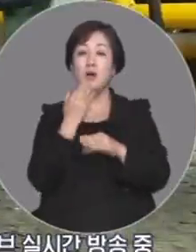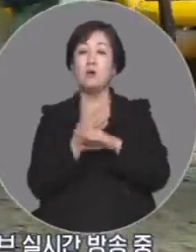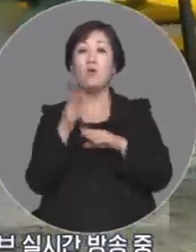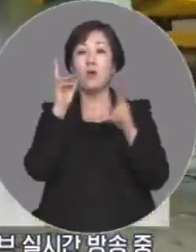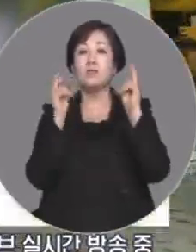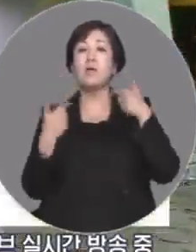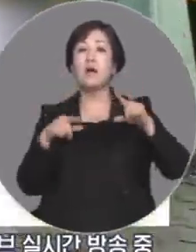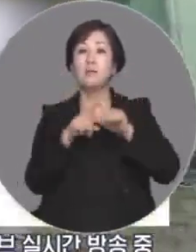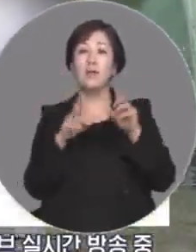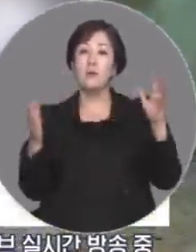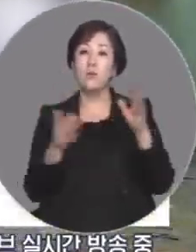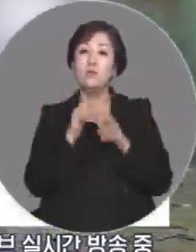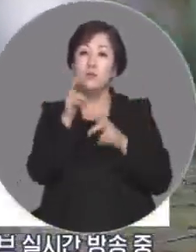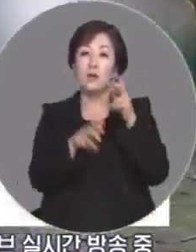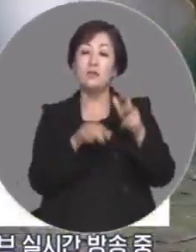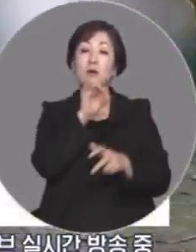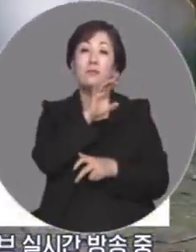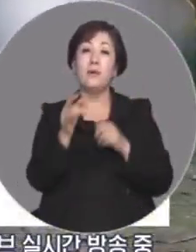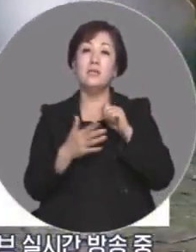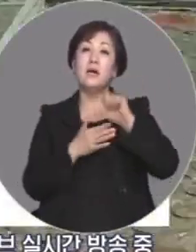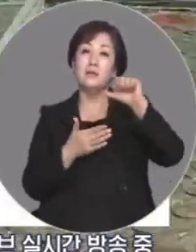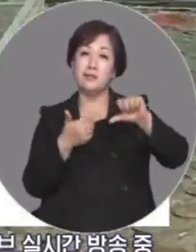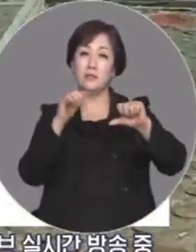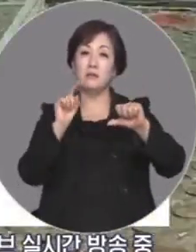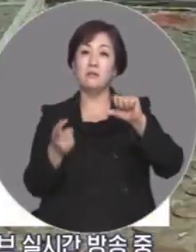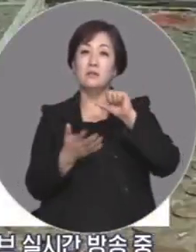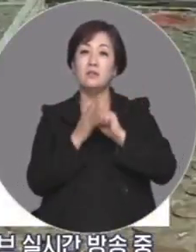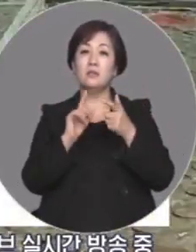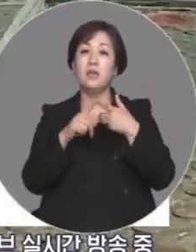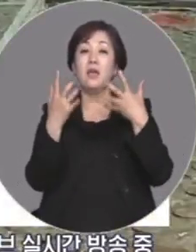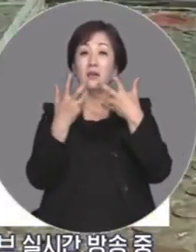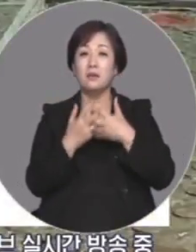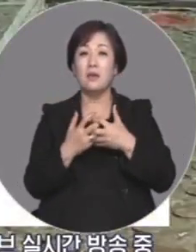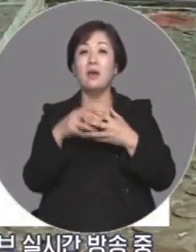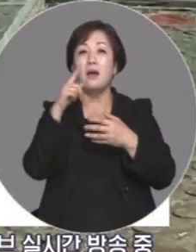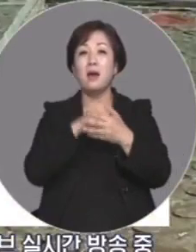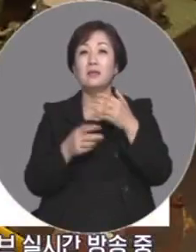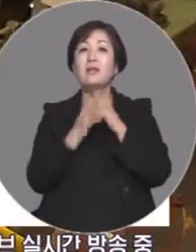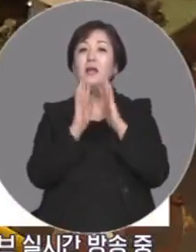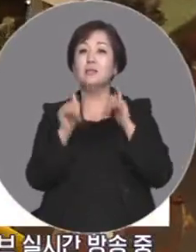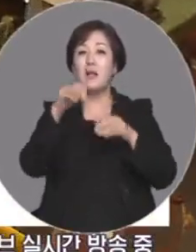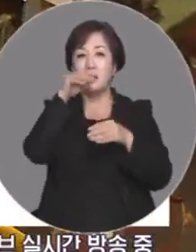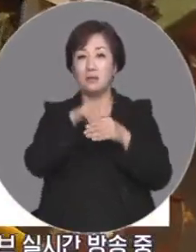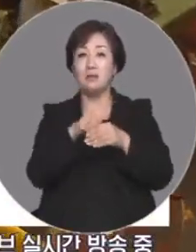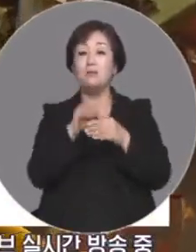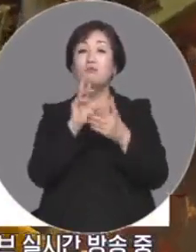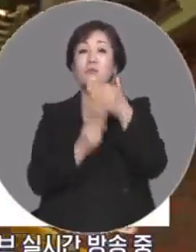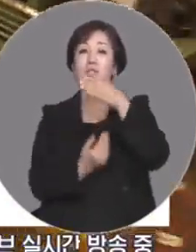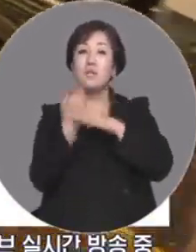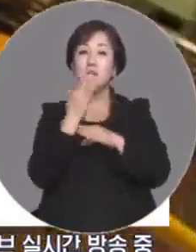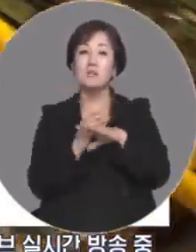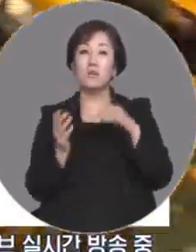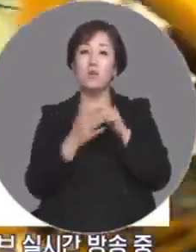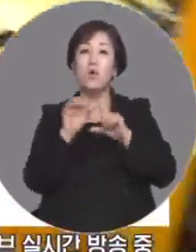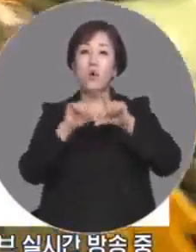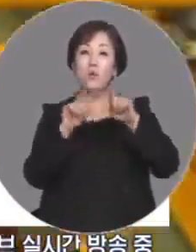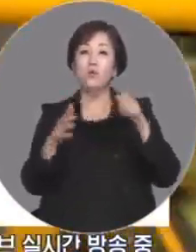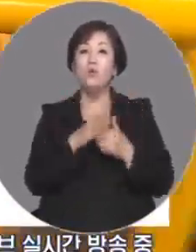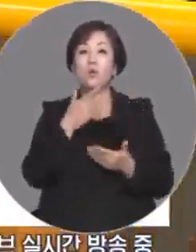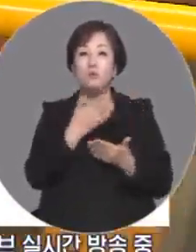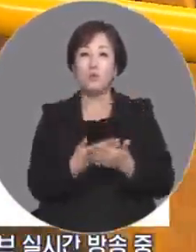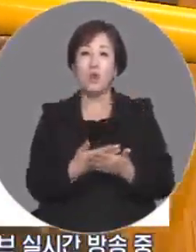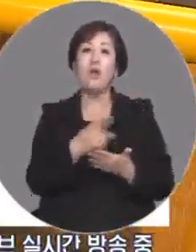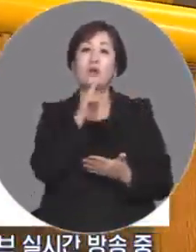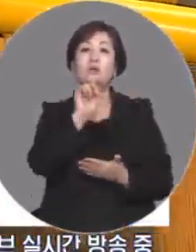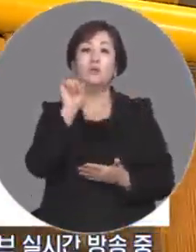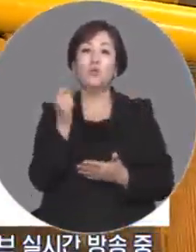포함해 지난해 울산의 산업 현장에서만 5건의 끼임 사망 사고가 발생했습니다. 제조업체의 장비는 대개 무게가 1톤이